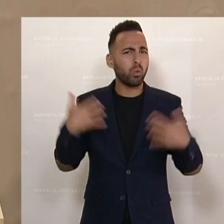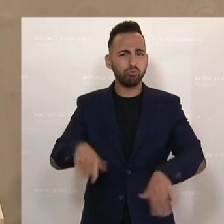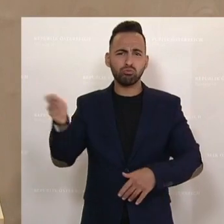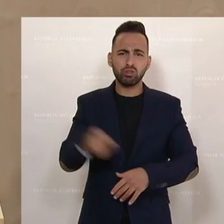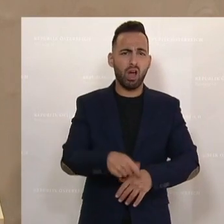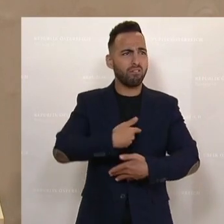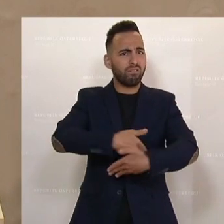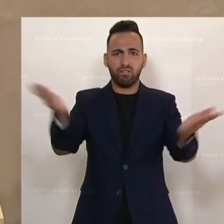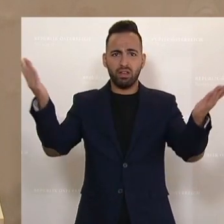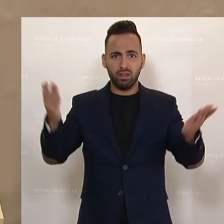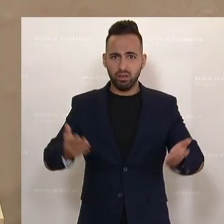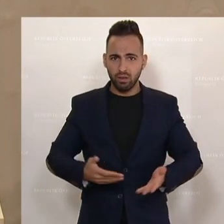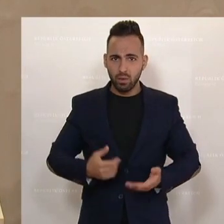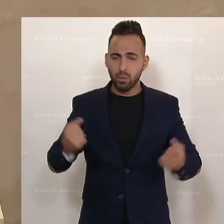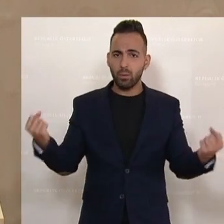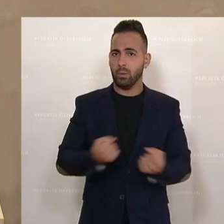haben.